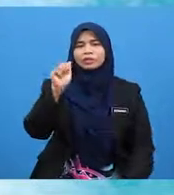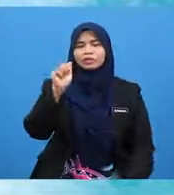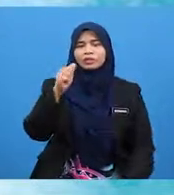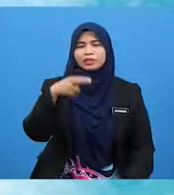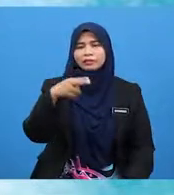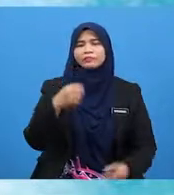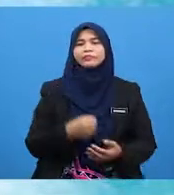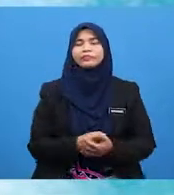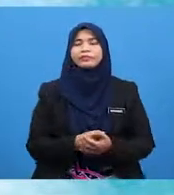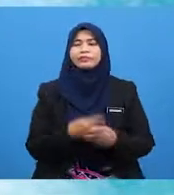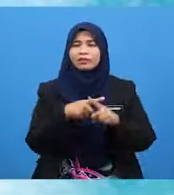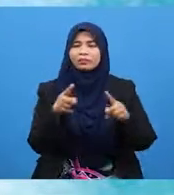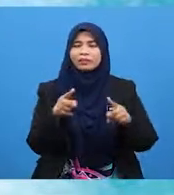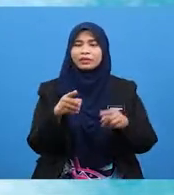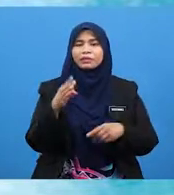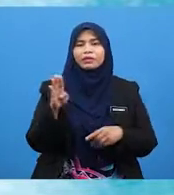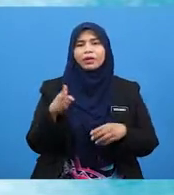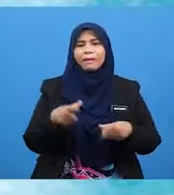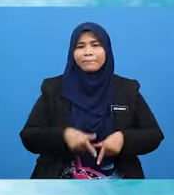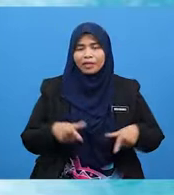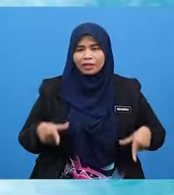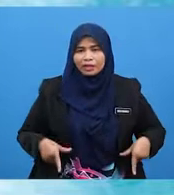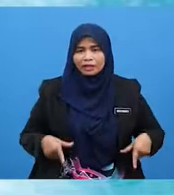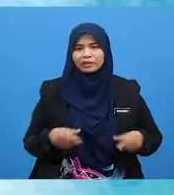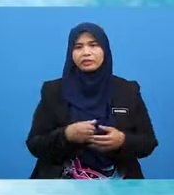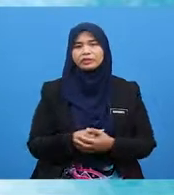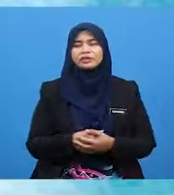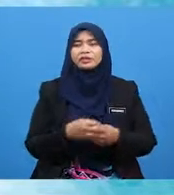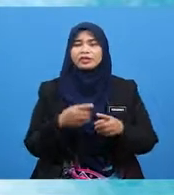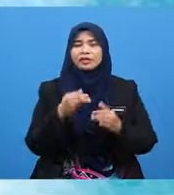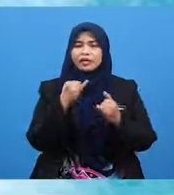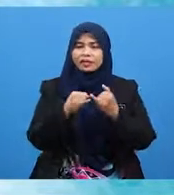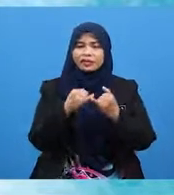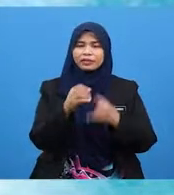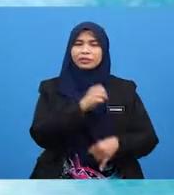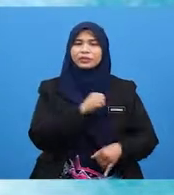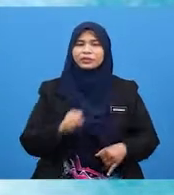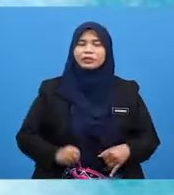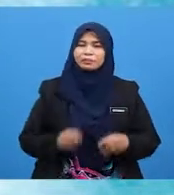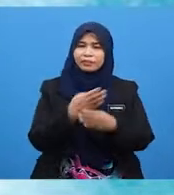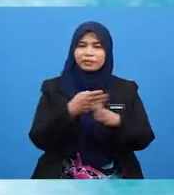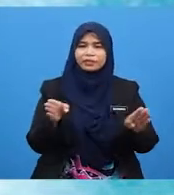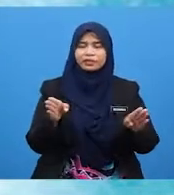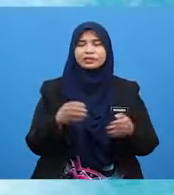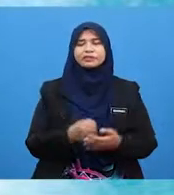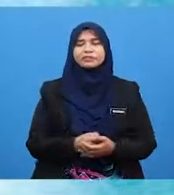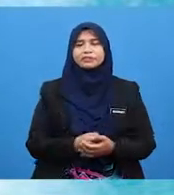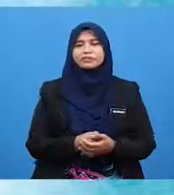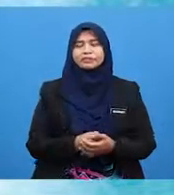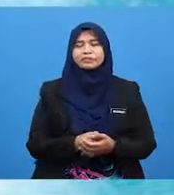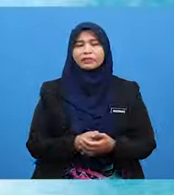berhujah menegakkan kebenaran, akhirnya Sultan membebaskannya. Kepribadian Imam